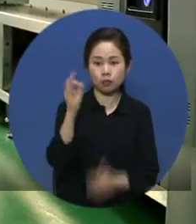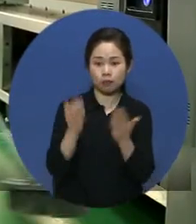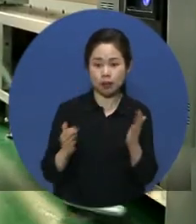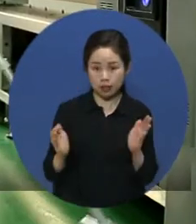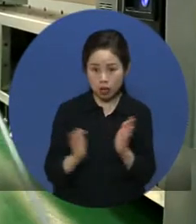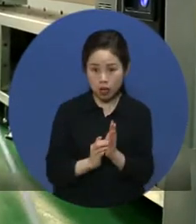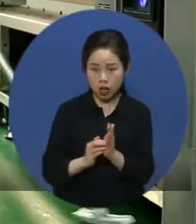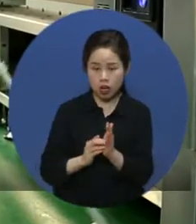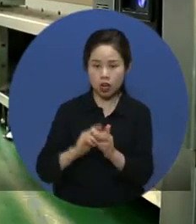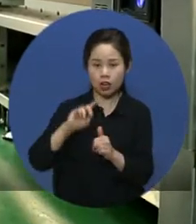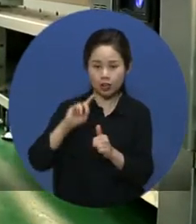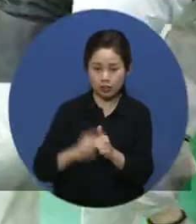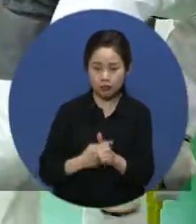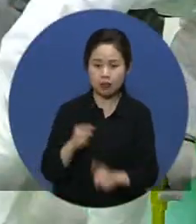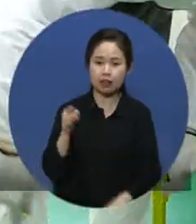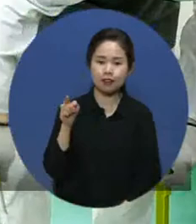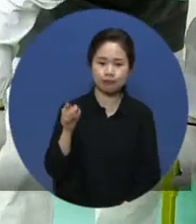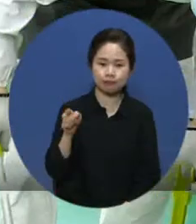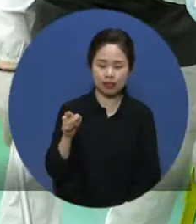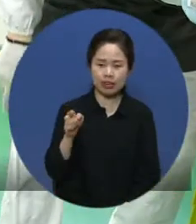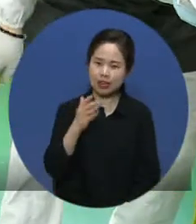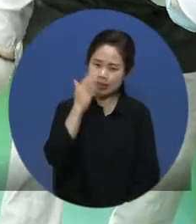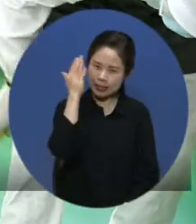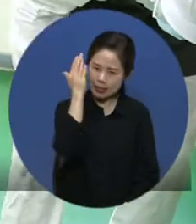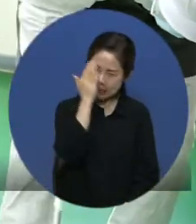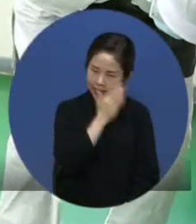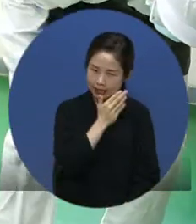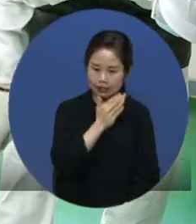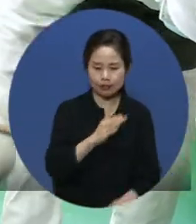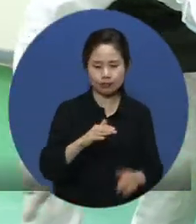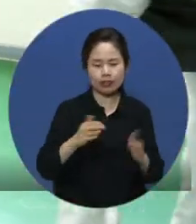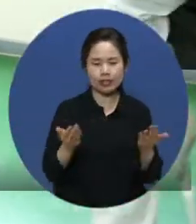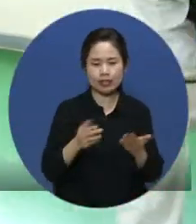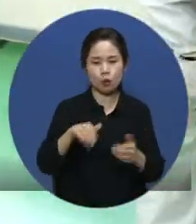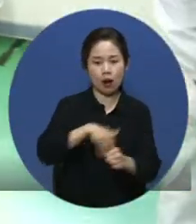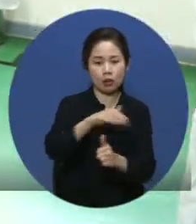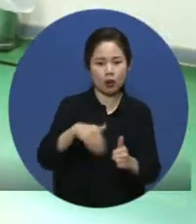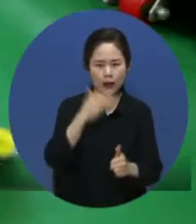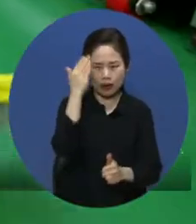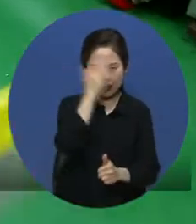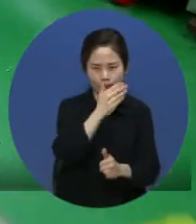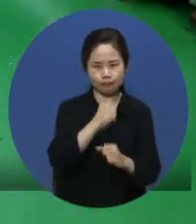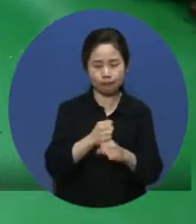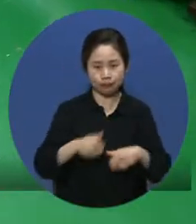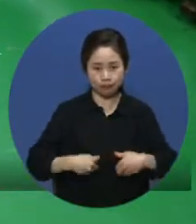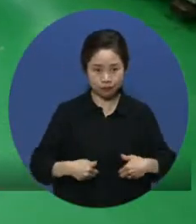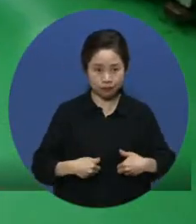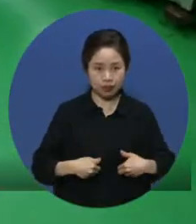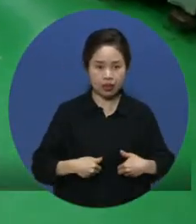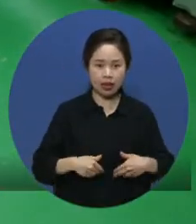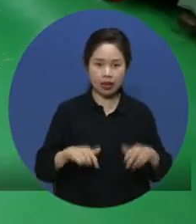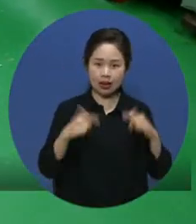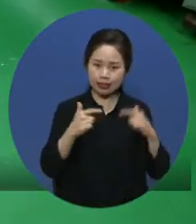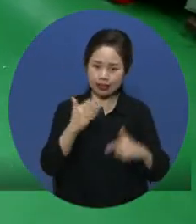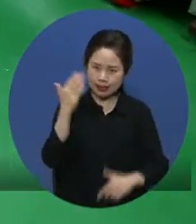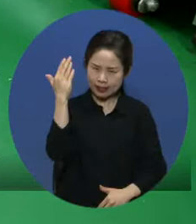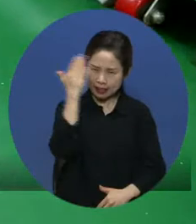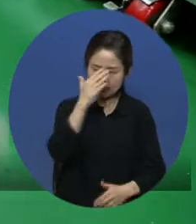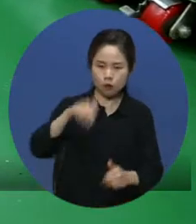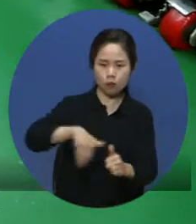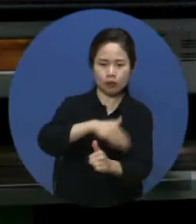굉장히 중요시해야 되는 임무를 가지고 있기 때문에 언제나 청결한 상태로 빵을 만들고 있습니다.